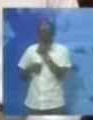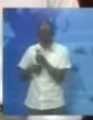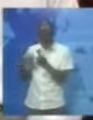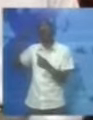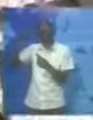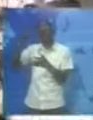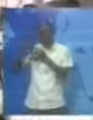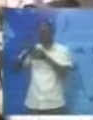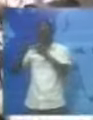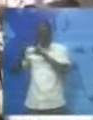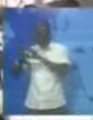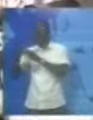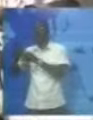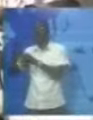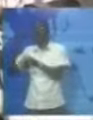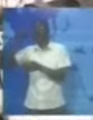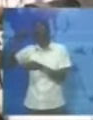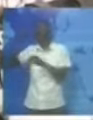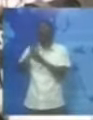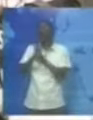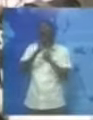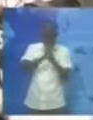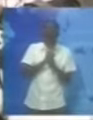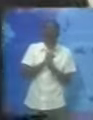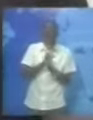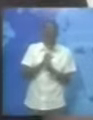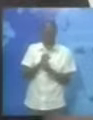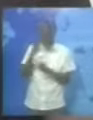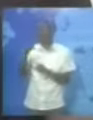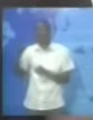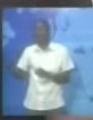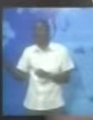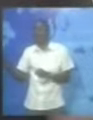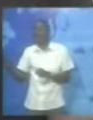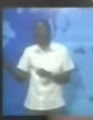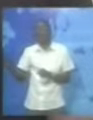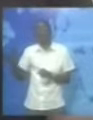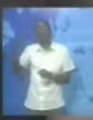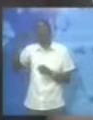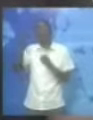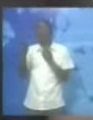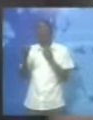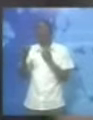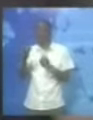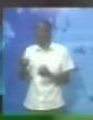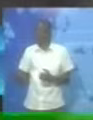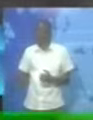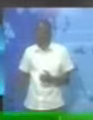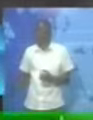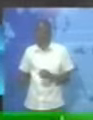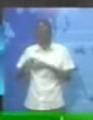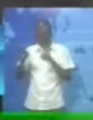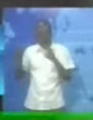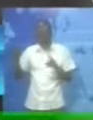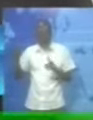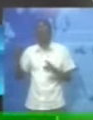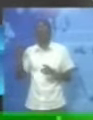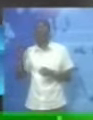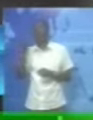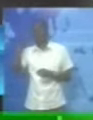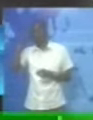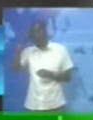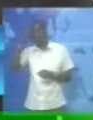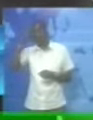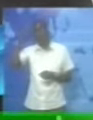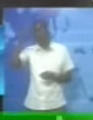d'une coopération bilatérale gagnant-gagnant. En Burkina Faso, les ICP ici s'occupent beaucoup de choses. Mais chez nous, il y a des systèmes